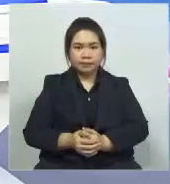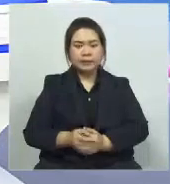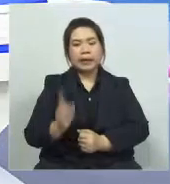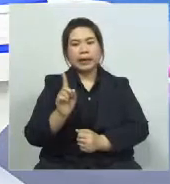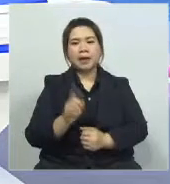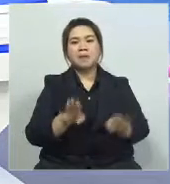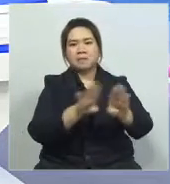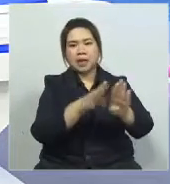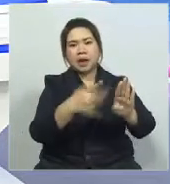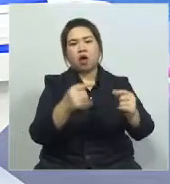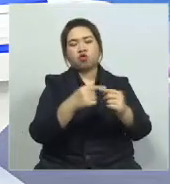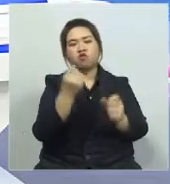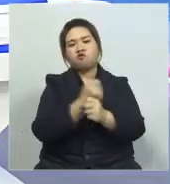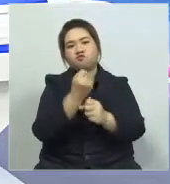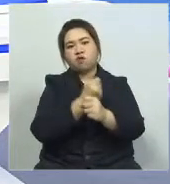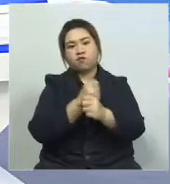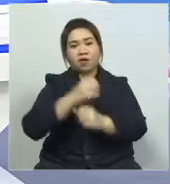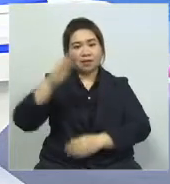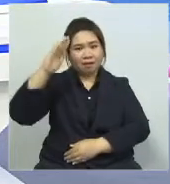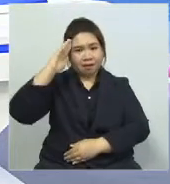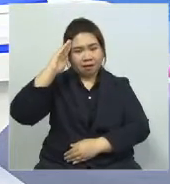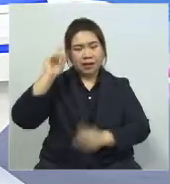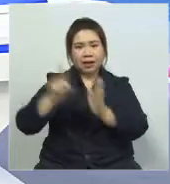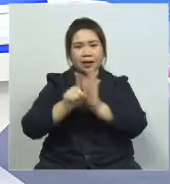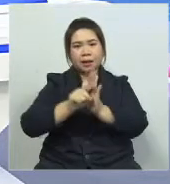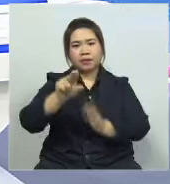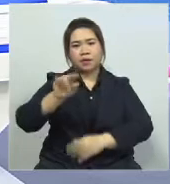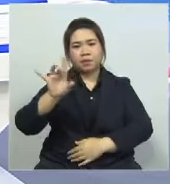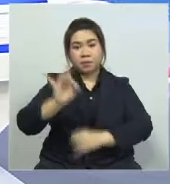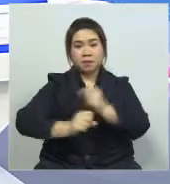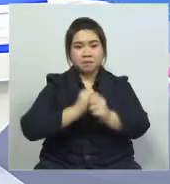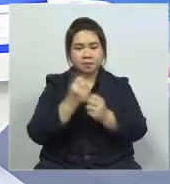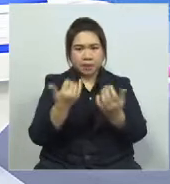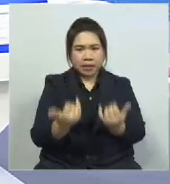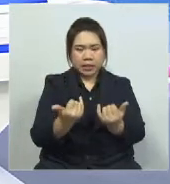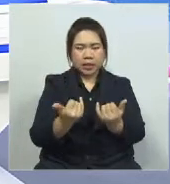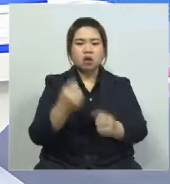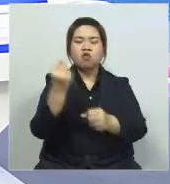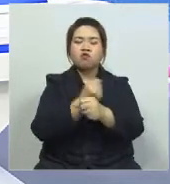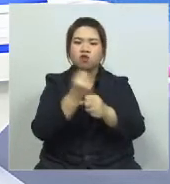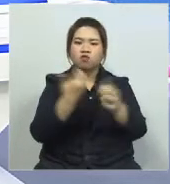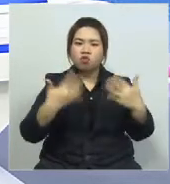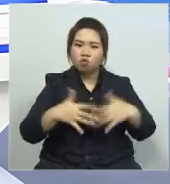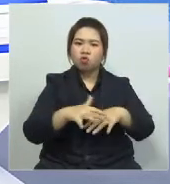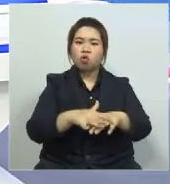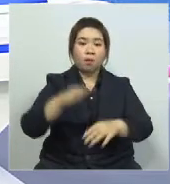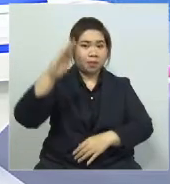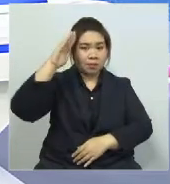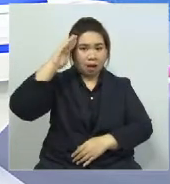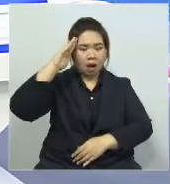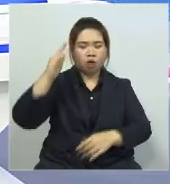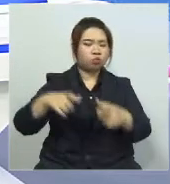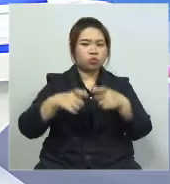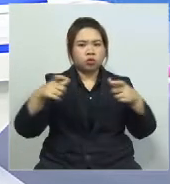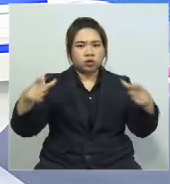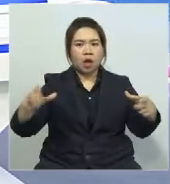ปิดฉากลงแล้วนะคะสำหรับการฝึกคอบ้าโกสครั้งที่38ในปีนี้ค่ะซึ่งเป็นการฝึกร่วมผสมทางทหารที่มีขนาดให